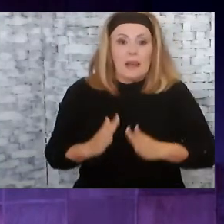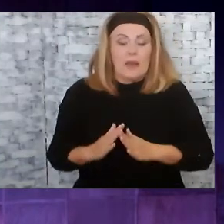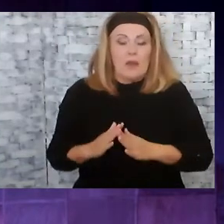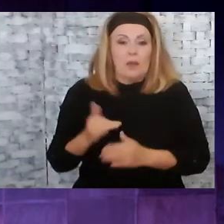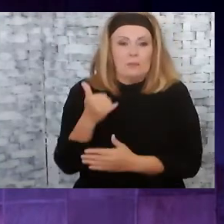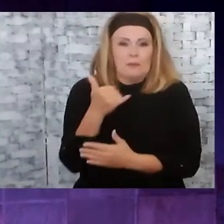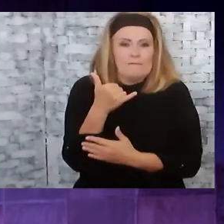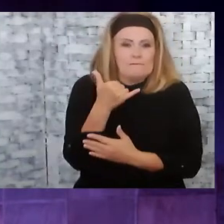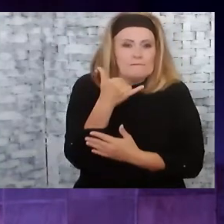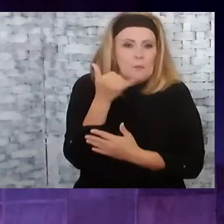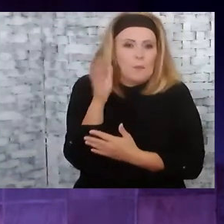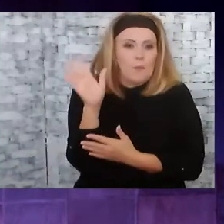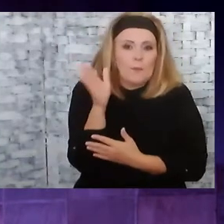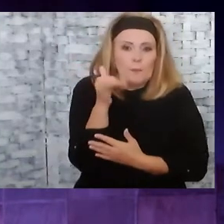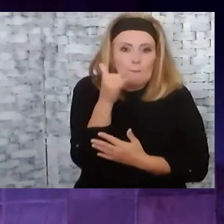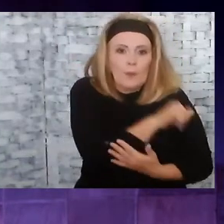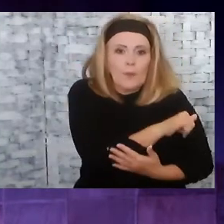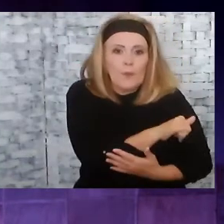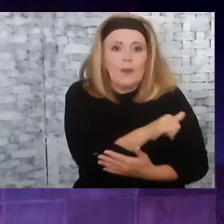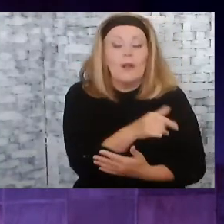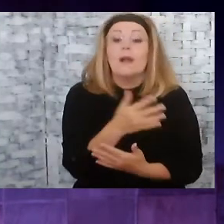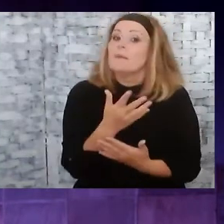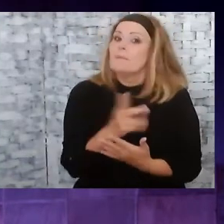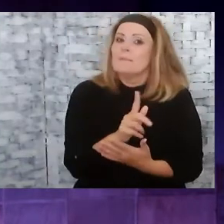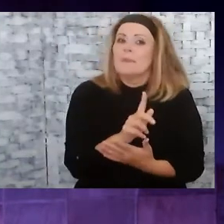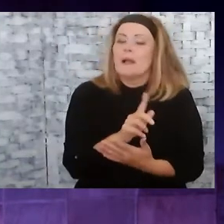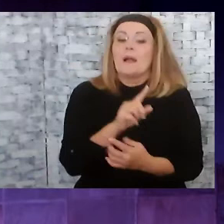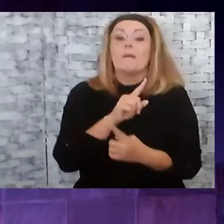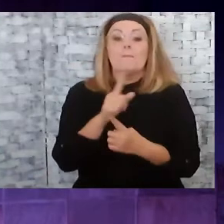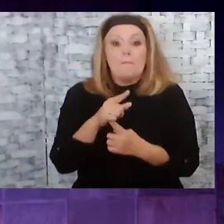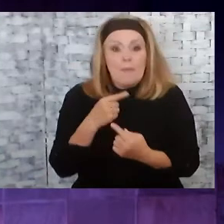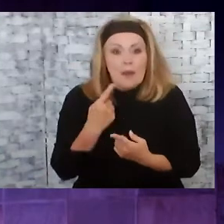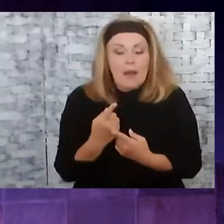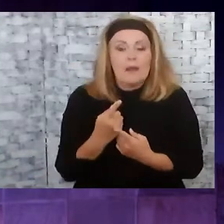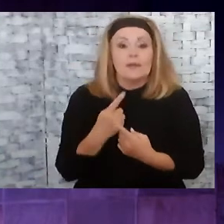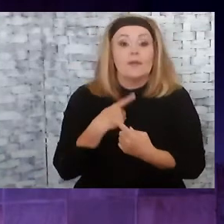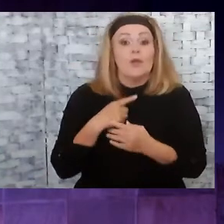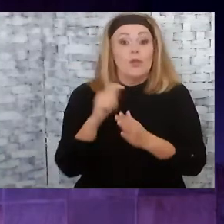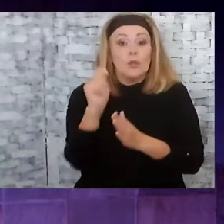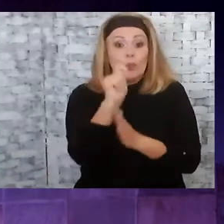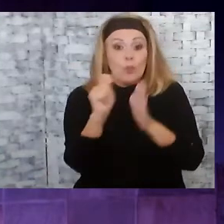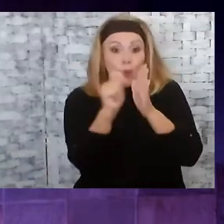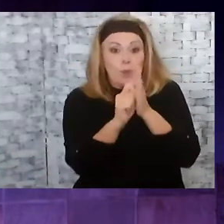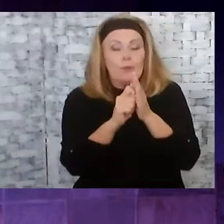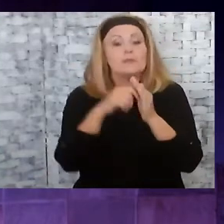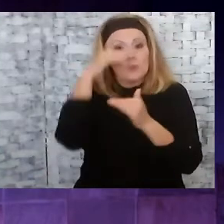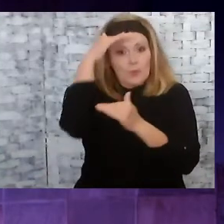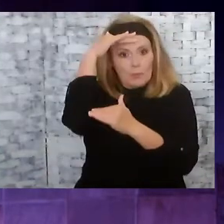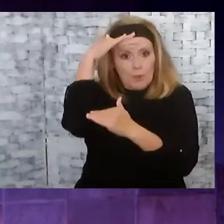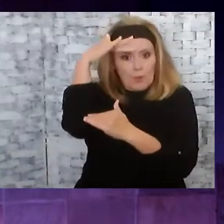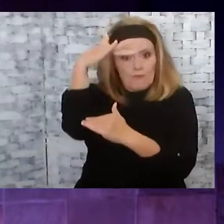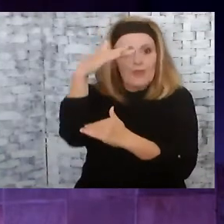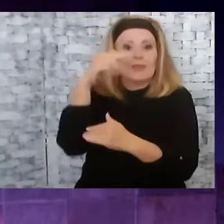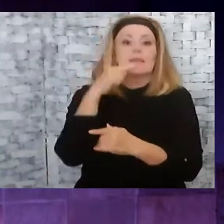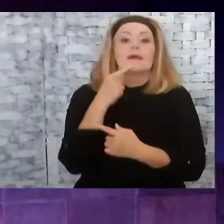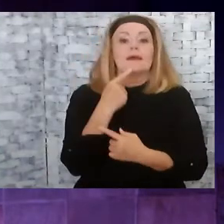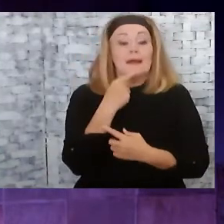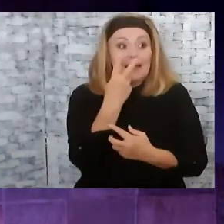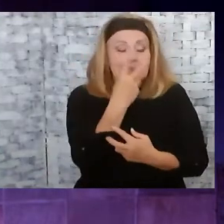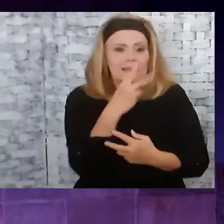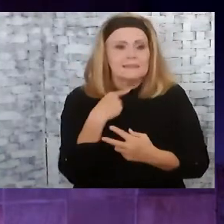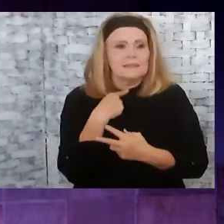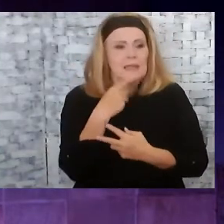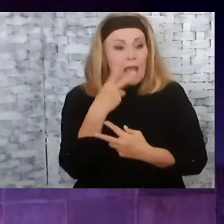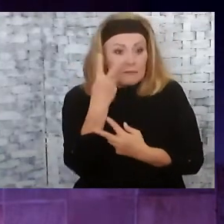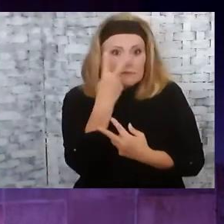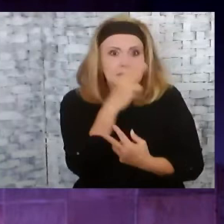Thomas, Johannes is die een wat vertel van Thomas wat nie daar was toe Jesus gewys het hy lewe nie en Thomas wat gesê het ek glo nie, as ek nie my hand in die wonde insteek nie, glo ek nie.